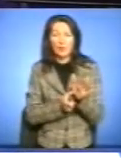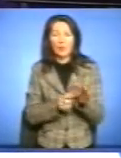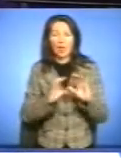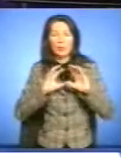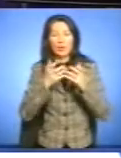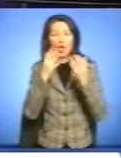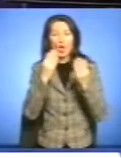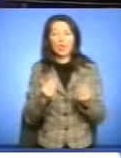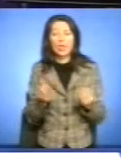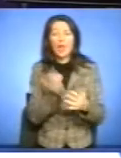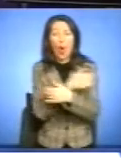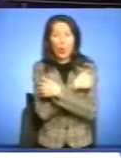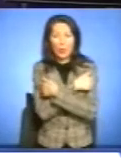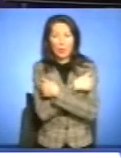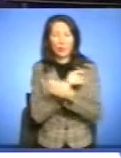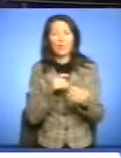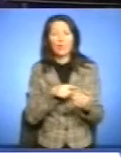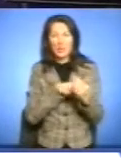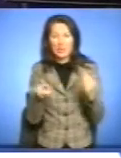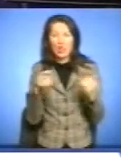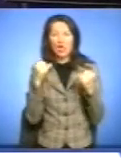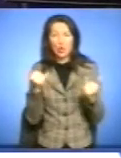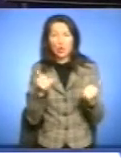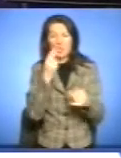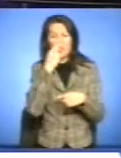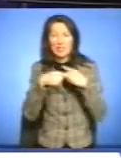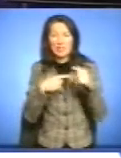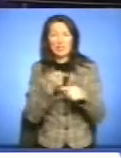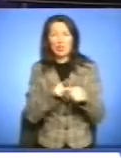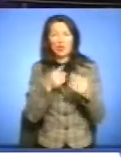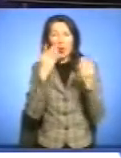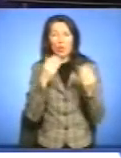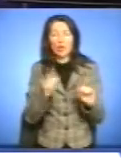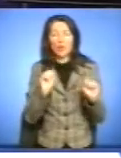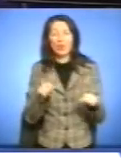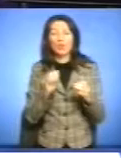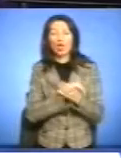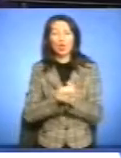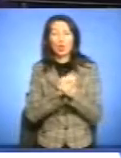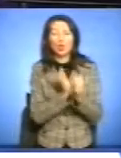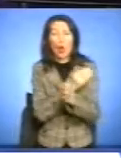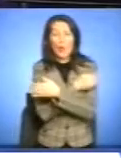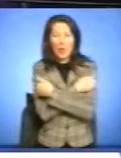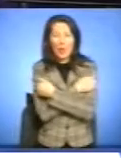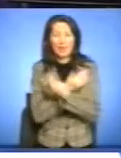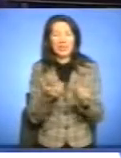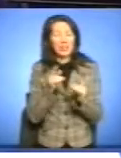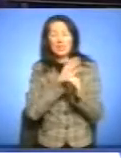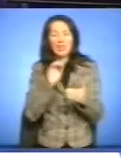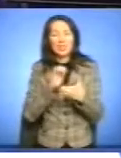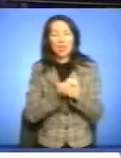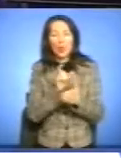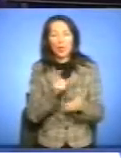Міжнародний день обіймів відзначають сьогодні. За традицією цього дня можна дружньо обіймати навіть незнайомих людей. Свято